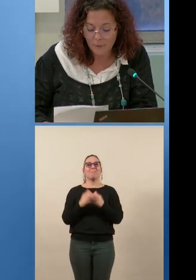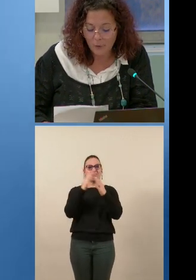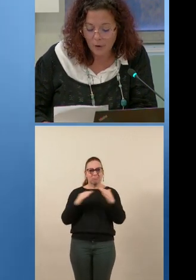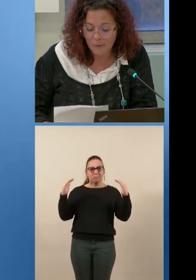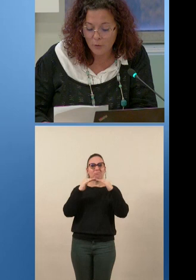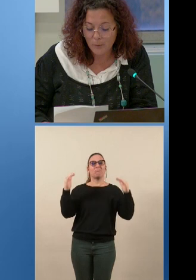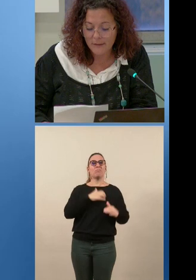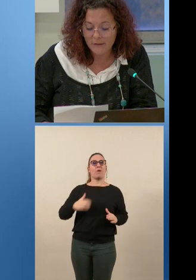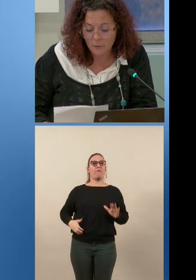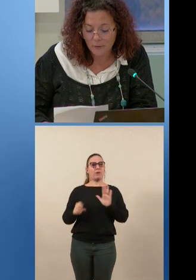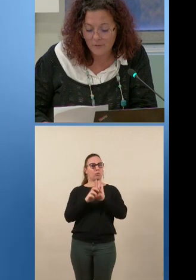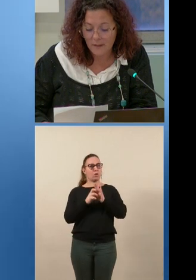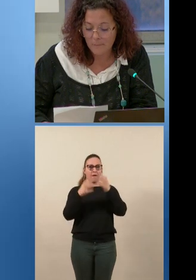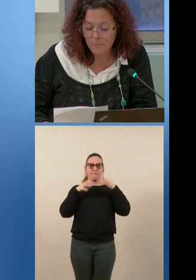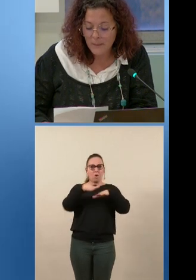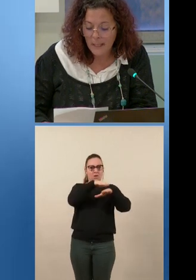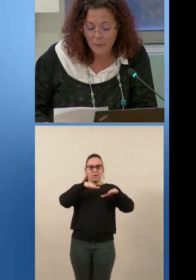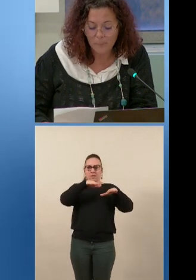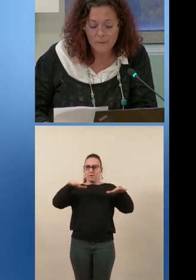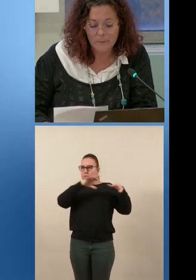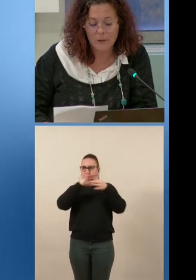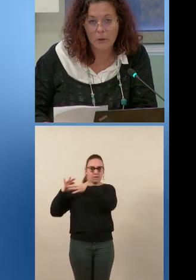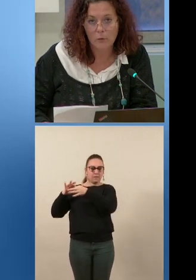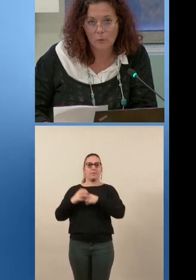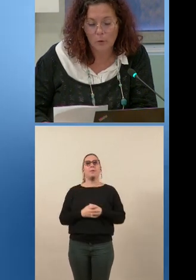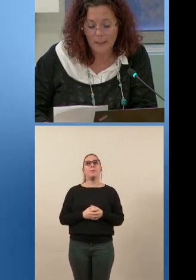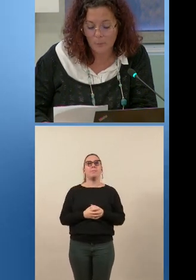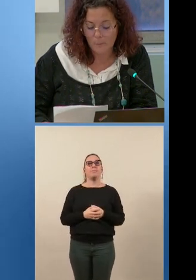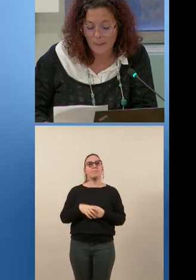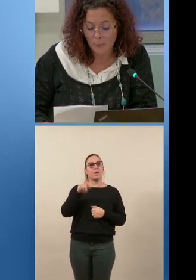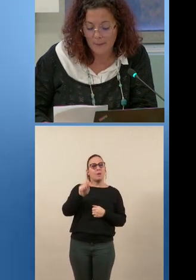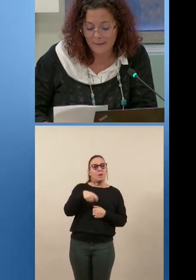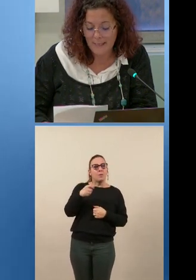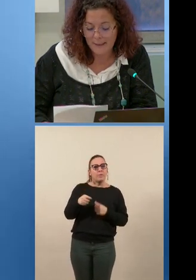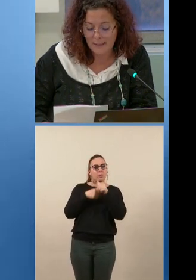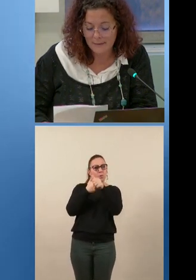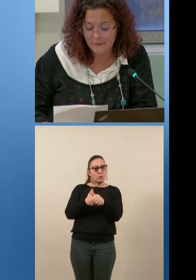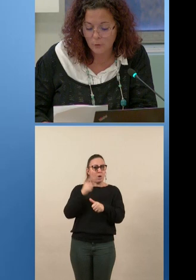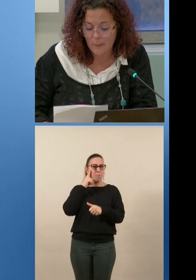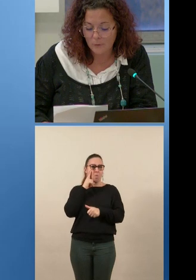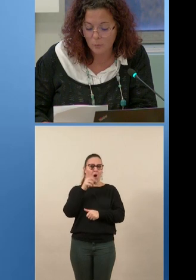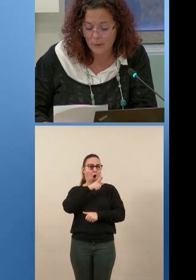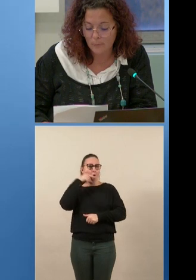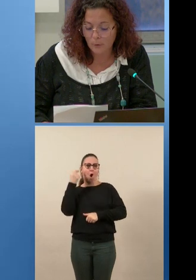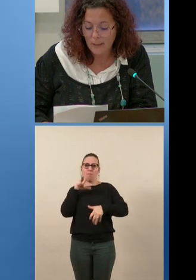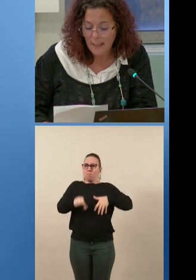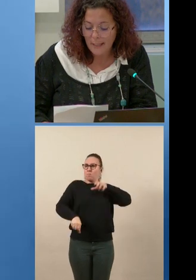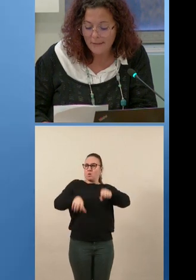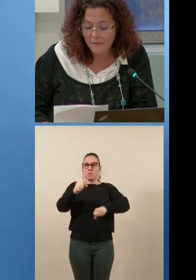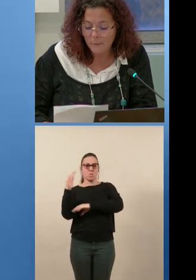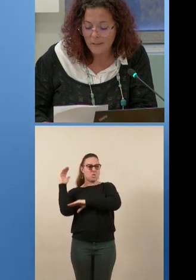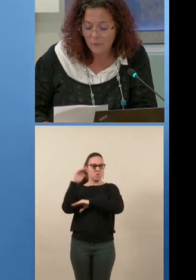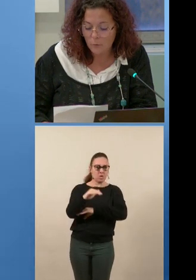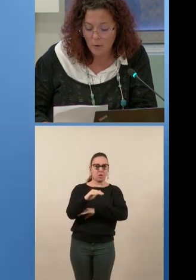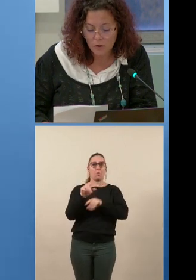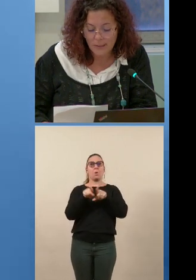ville de Grenoble est une politique transversale elle ne peut s'imaginer autrement car le car le patriarcat s'insinue partout où il peut et les